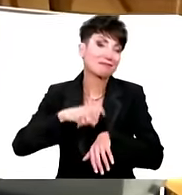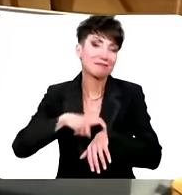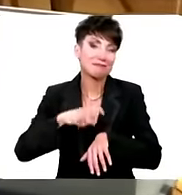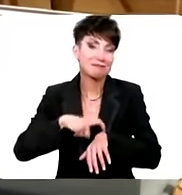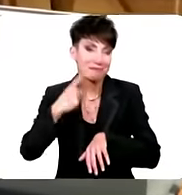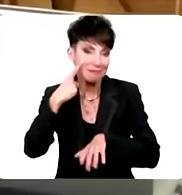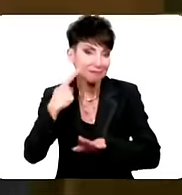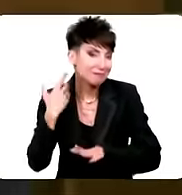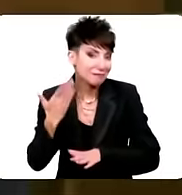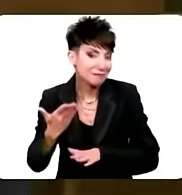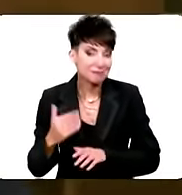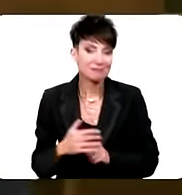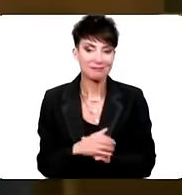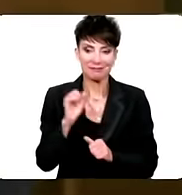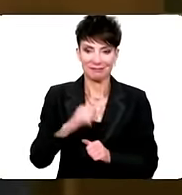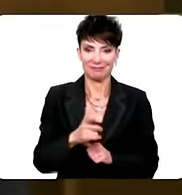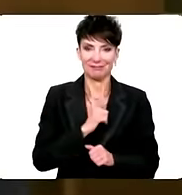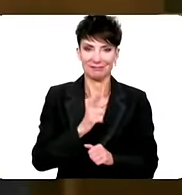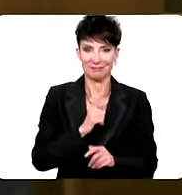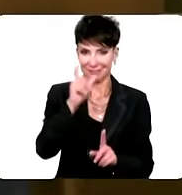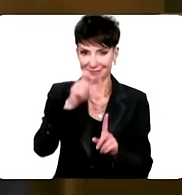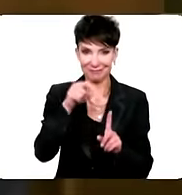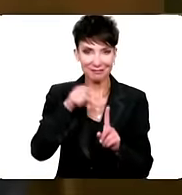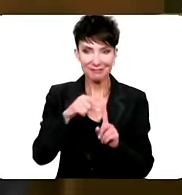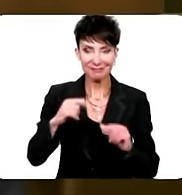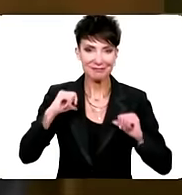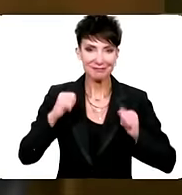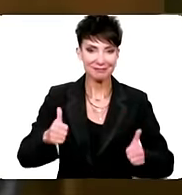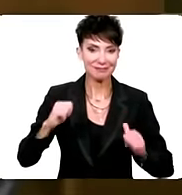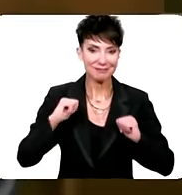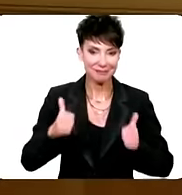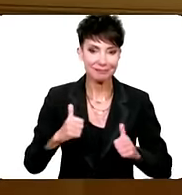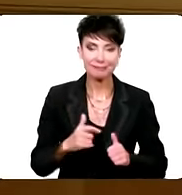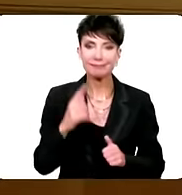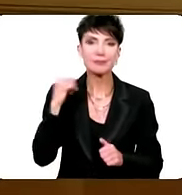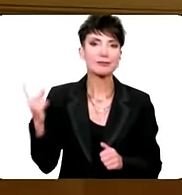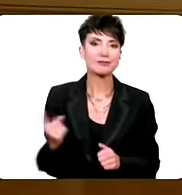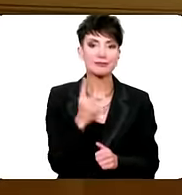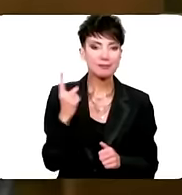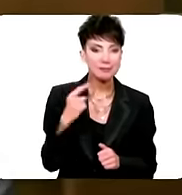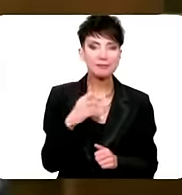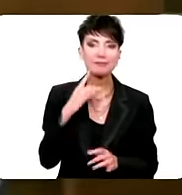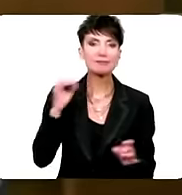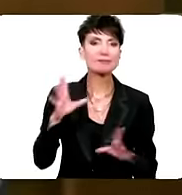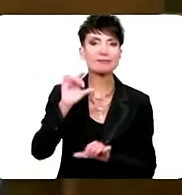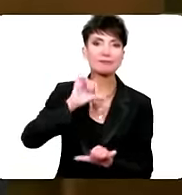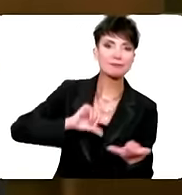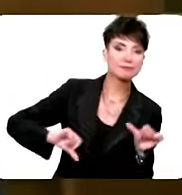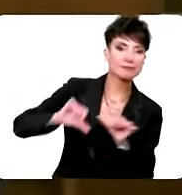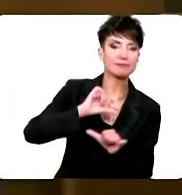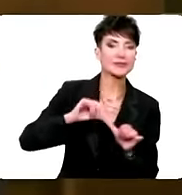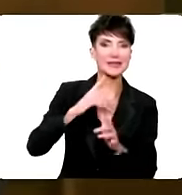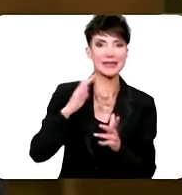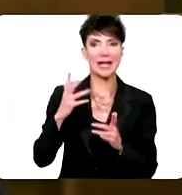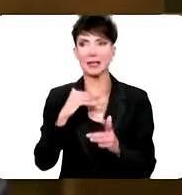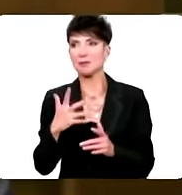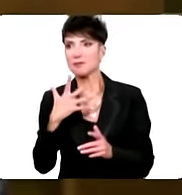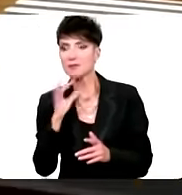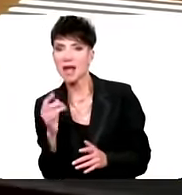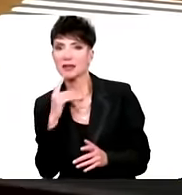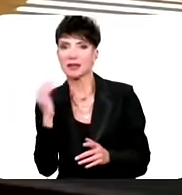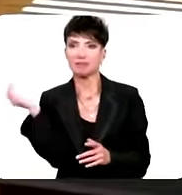Και εσάς περιμένουμε να πάρετε τις πρωτοβουλίες για να σχηματιστεί. Βεβαίως έχουν ένα κακό, κύριε Πρόεδρε, ειδικά όταν μιλάμε για απερχόμενες μεταρρυθμίσεις και επιτάχυνσή